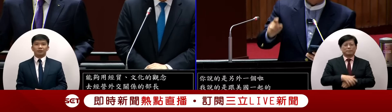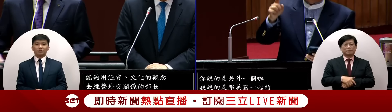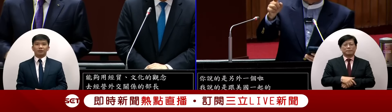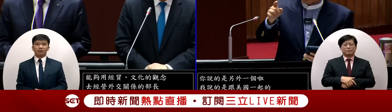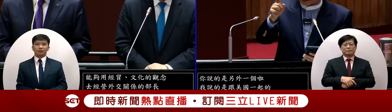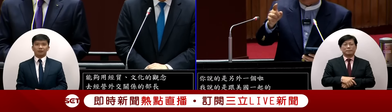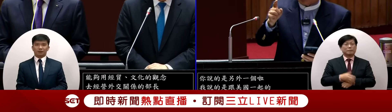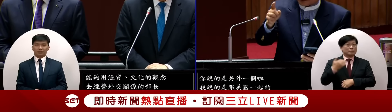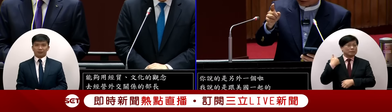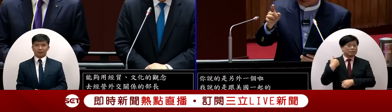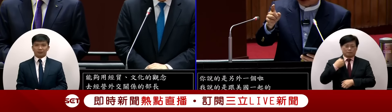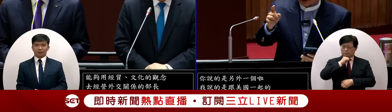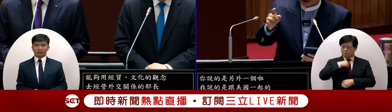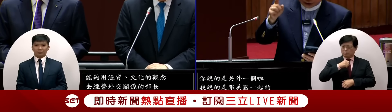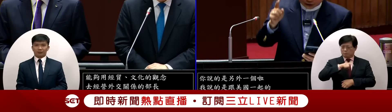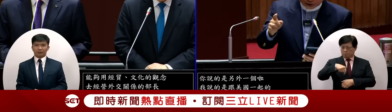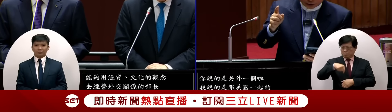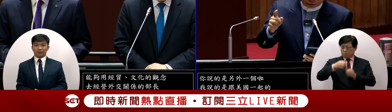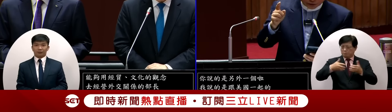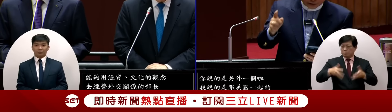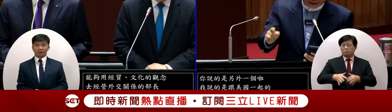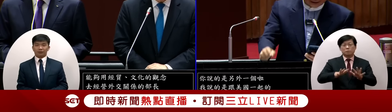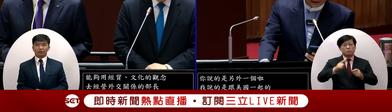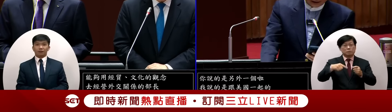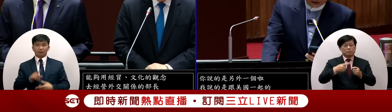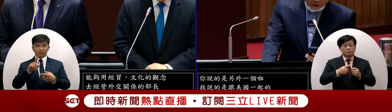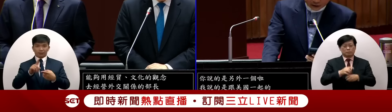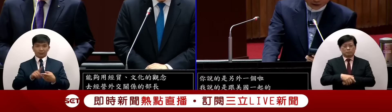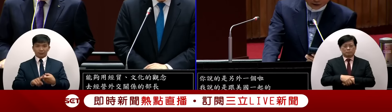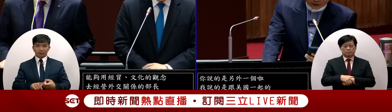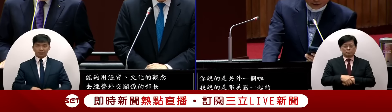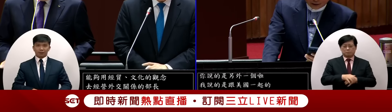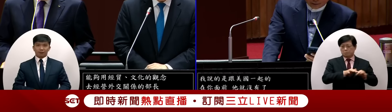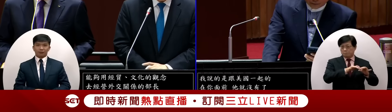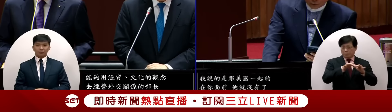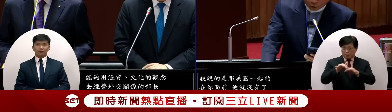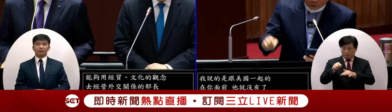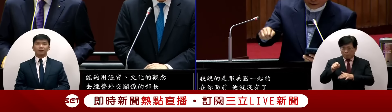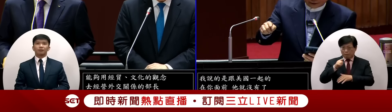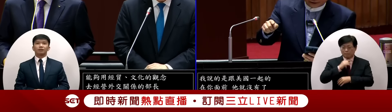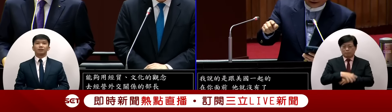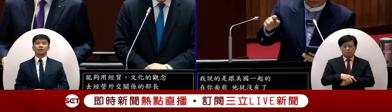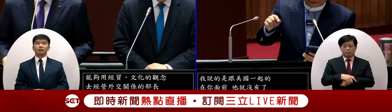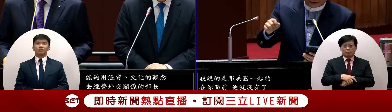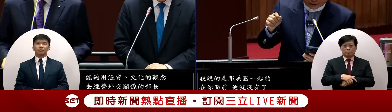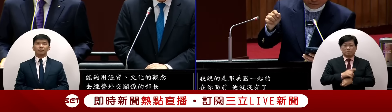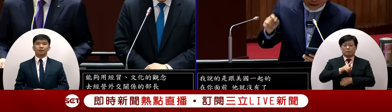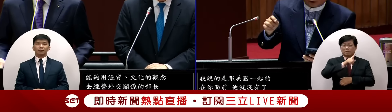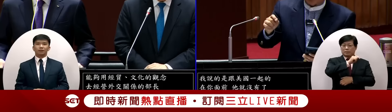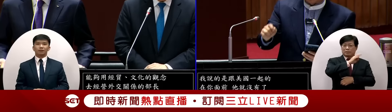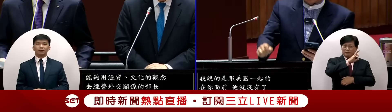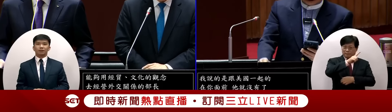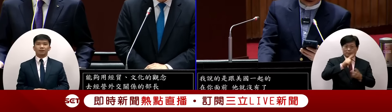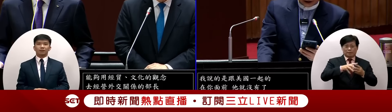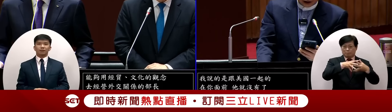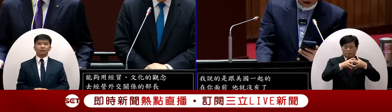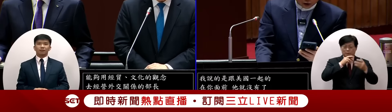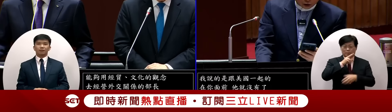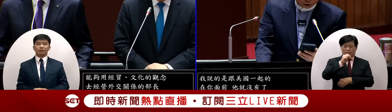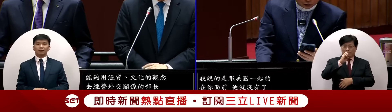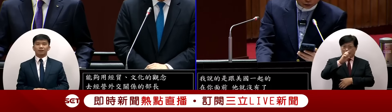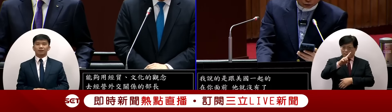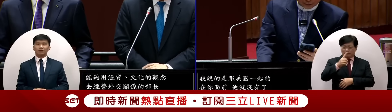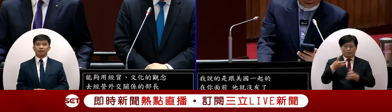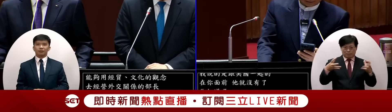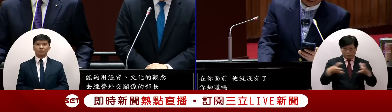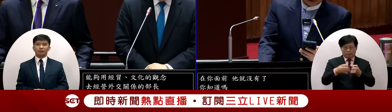在以前有在台湾举办过、哦、今年度是在今年是跟我们 TFD 跟美国 NED